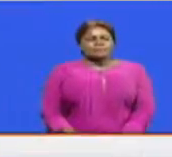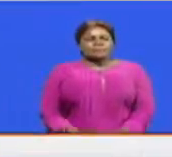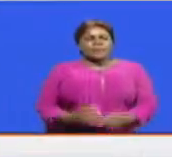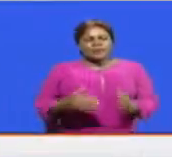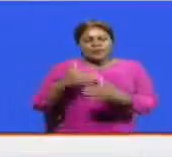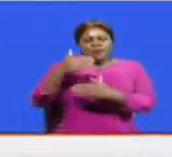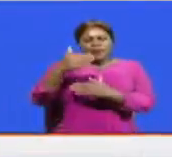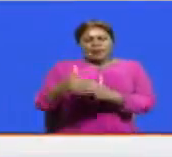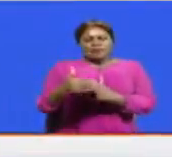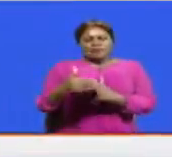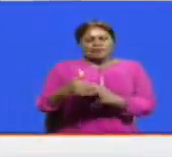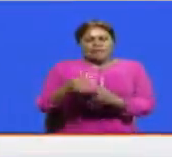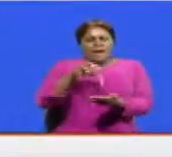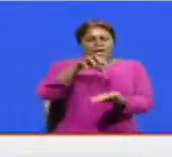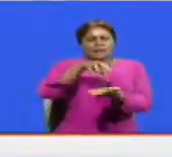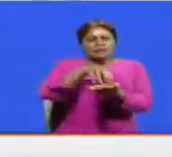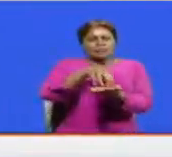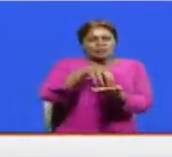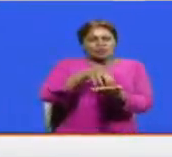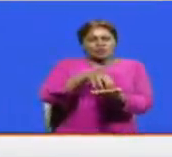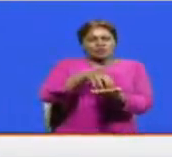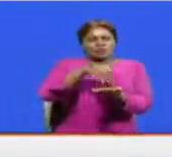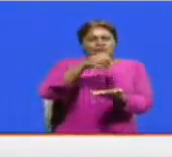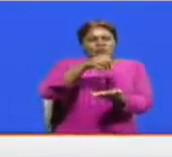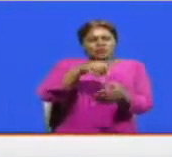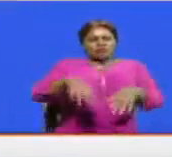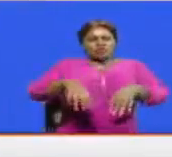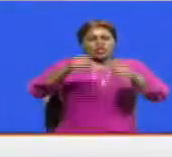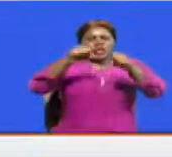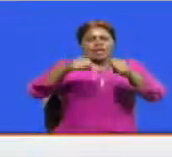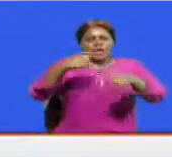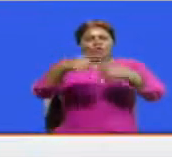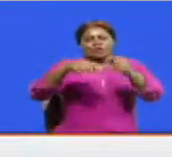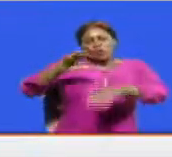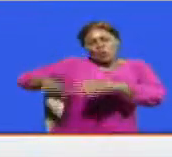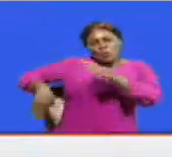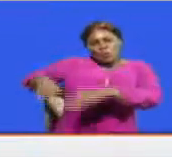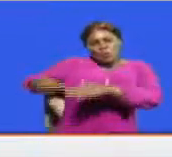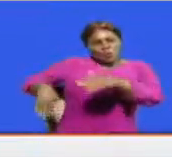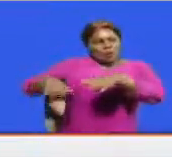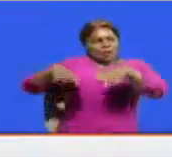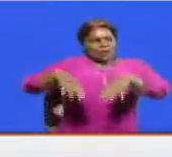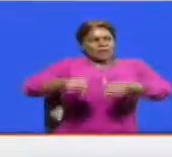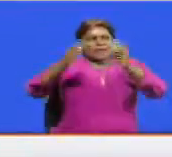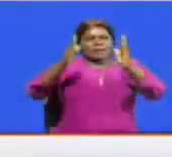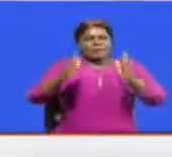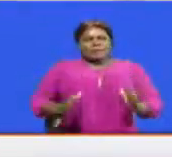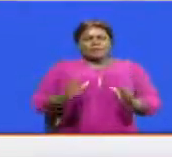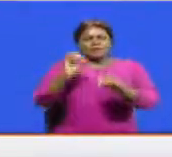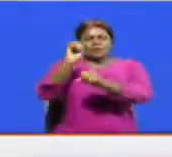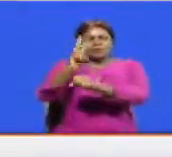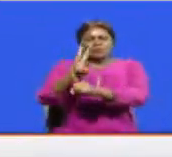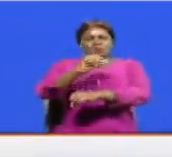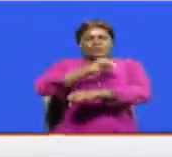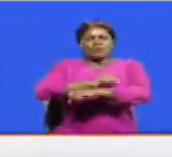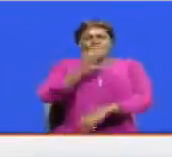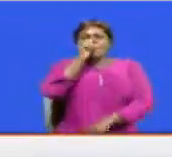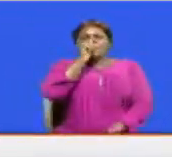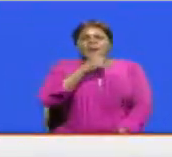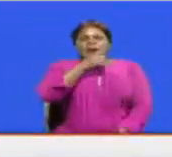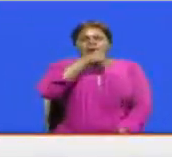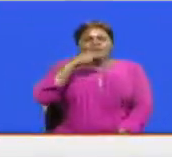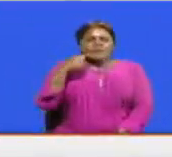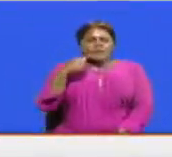Baada ya kukihifadhi kiti chake kwenye uchaguzi ulioandaliwa kwenye ukumbi wa Bomas, mwenyekiti wa chama cha shule za binafsi Charles